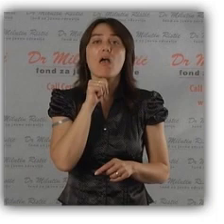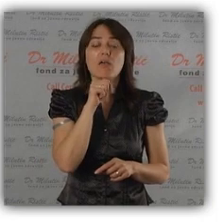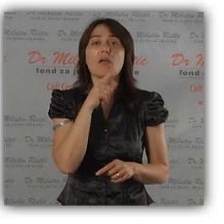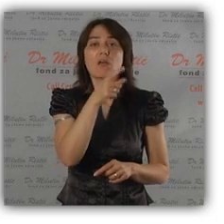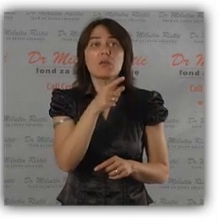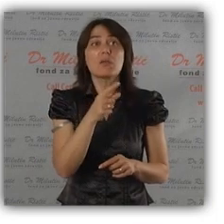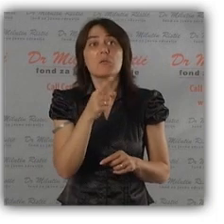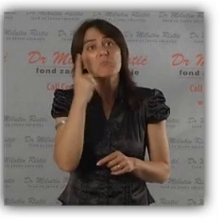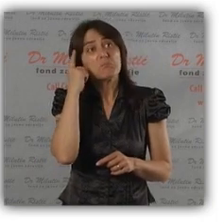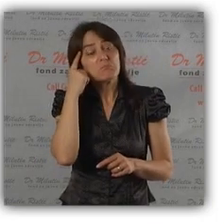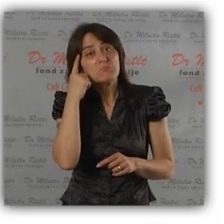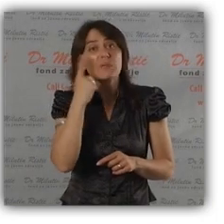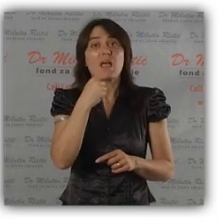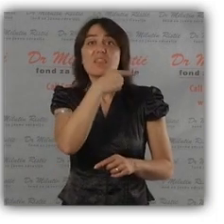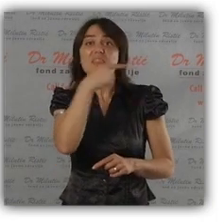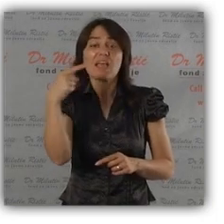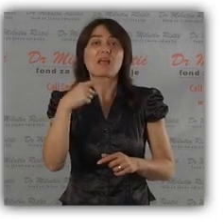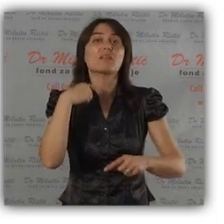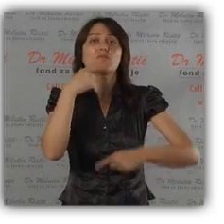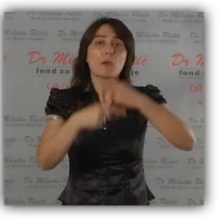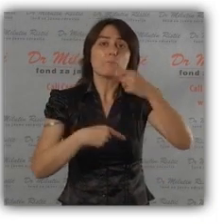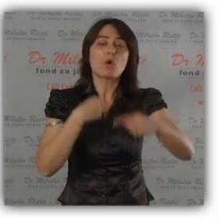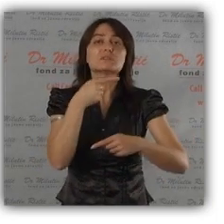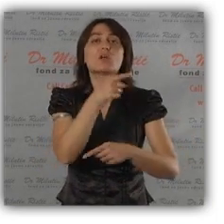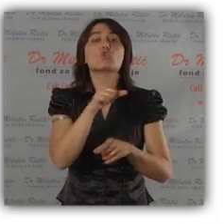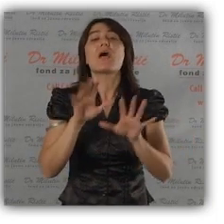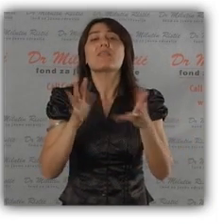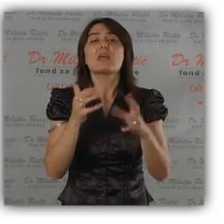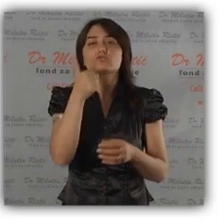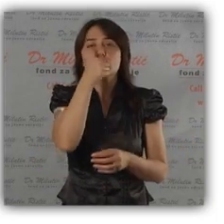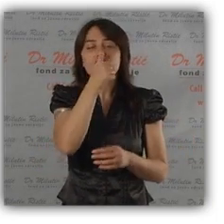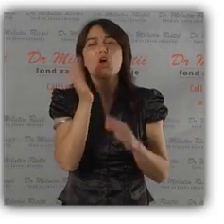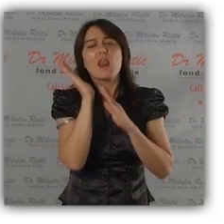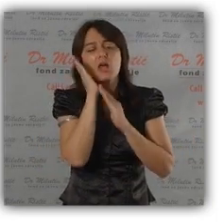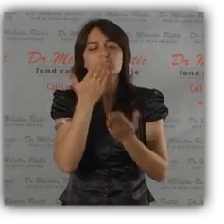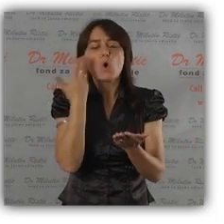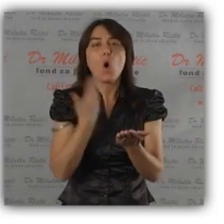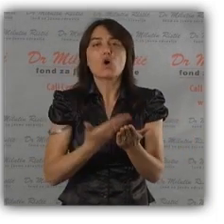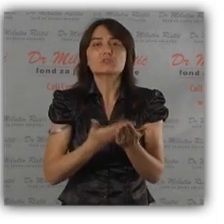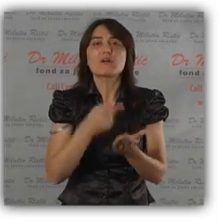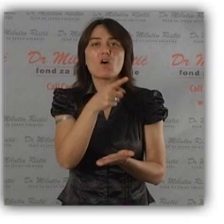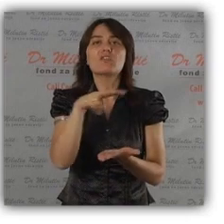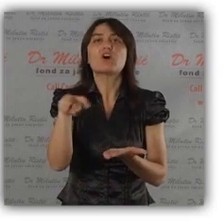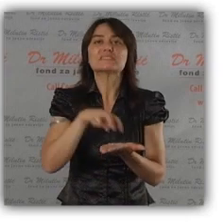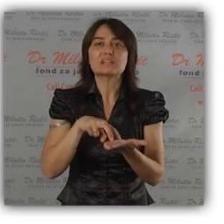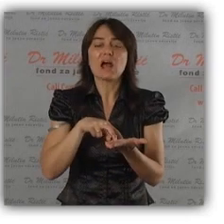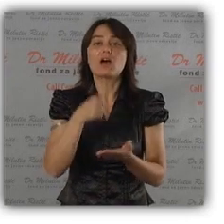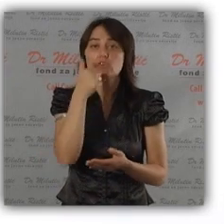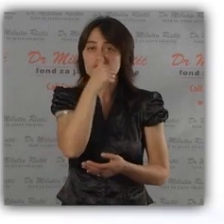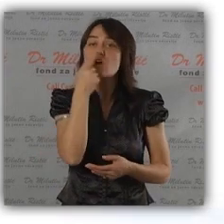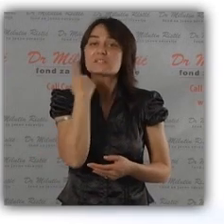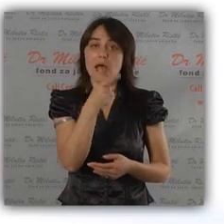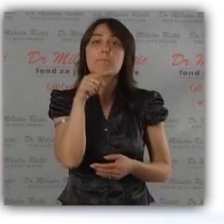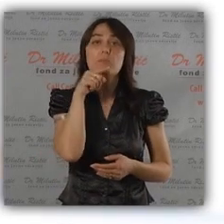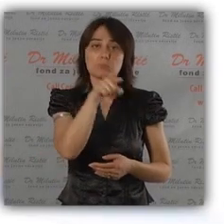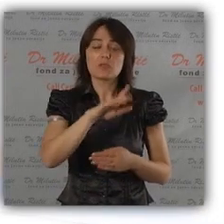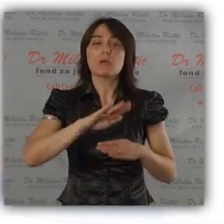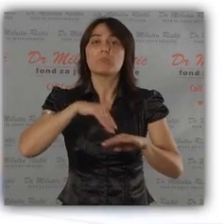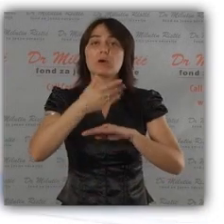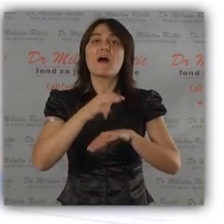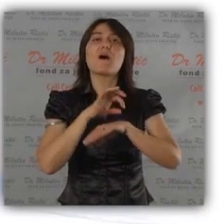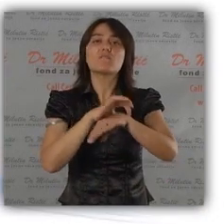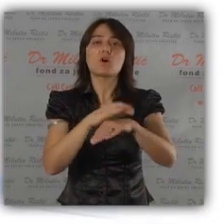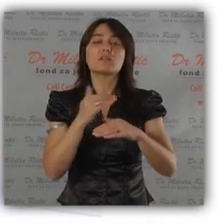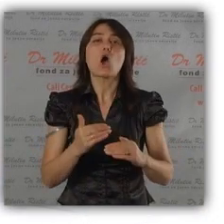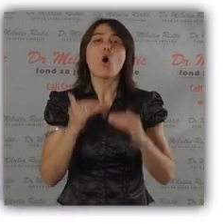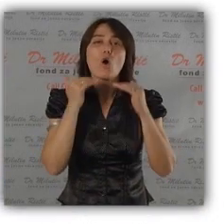negativne, kao i katastrofiziranje oko potencijalnih negativnih posljedica su nešto što leži u osnovi ovog straha i što onda